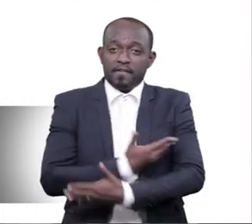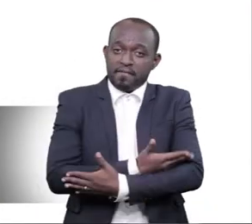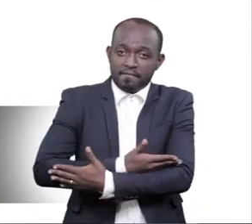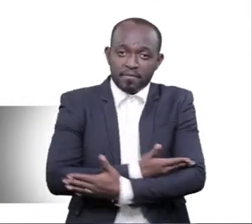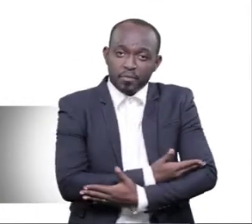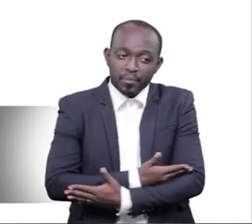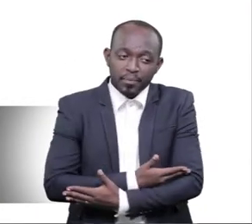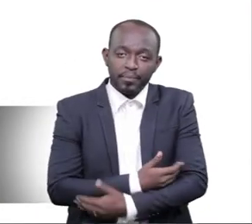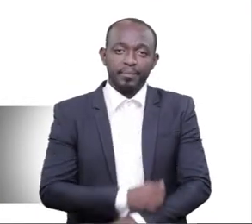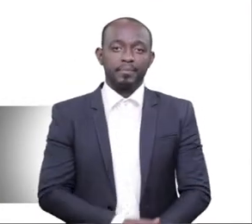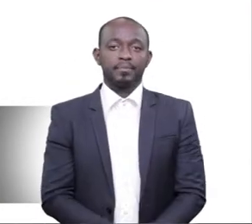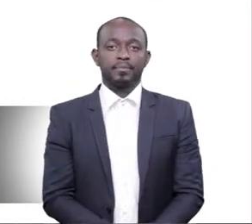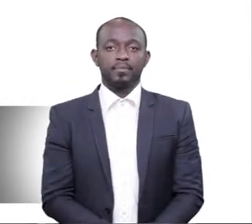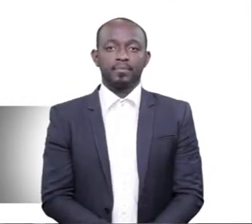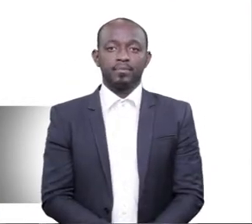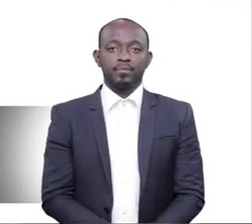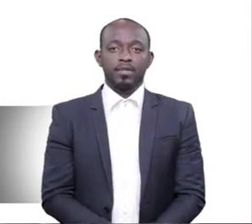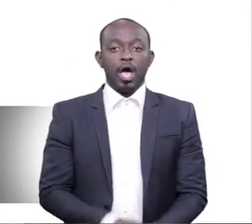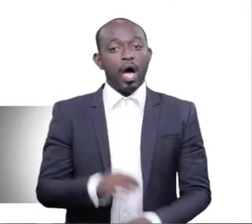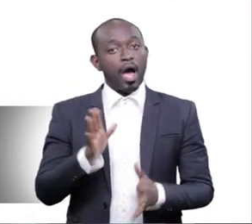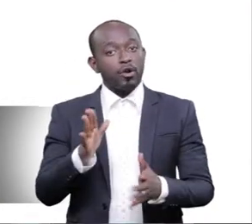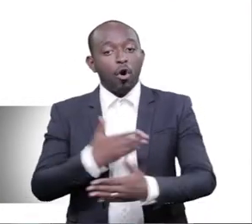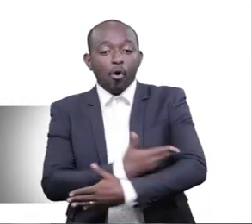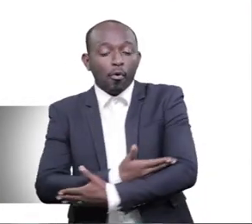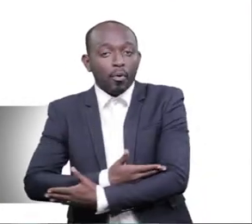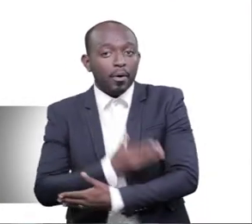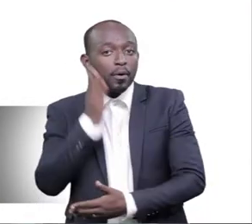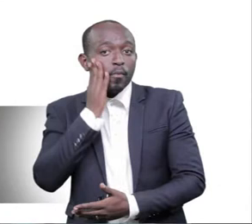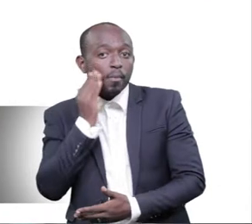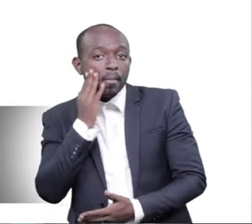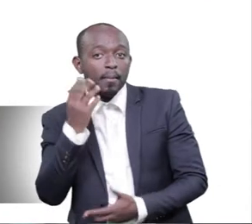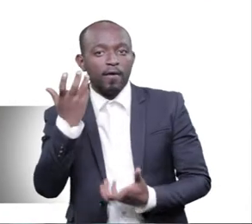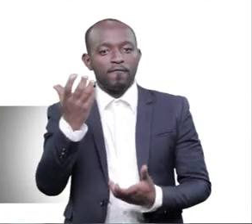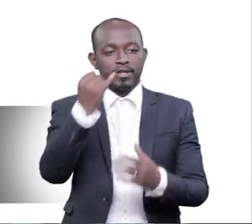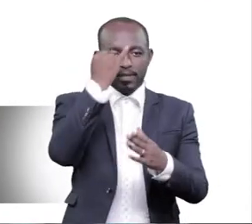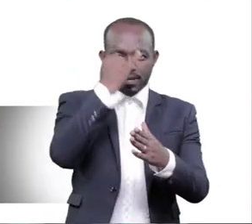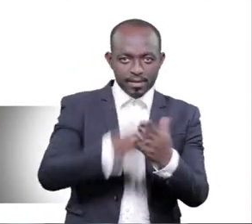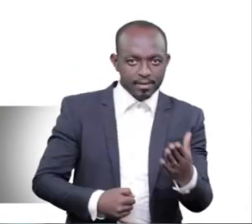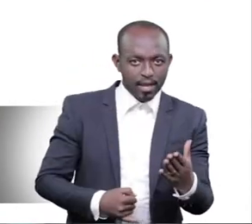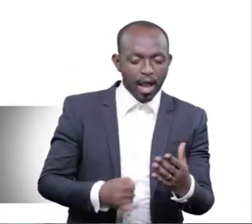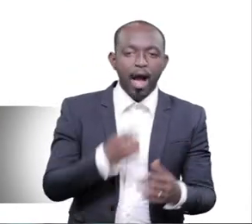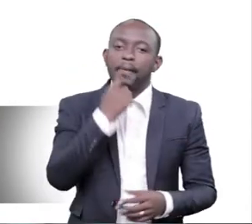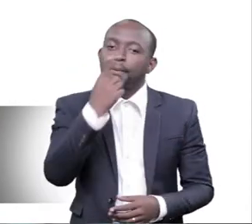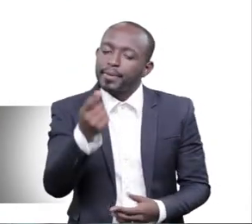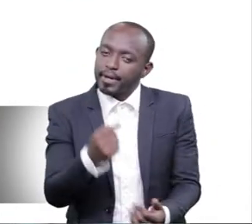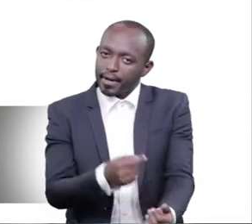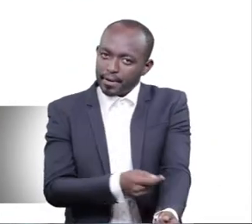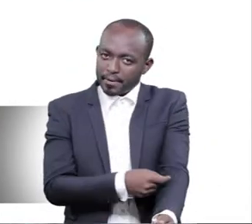iyo umubyeyi ubonaga ko na virus itera sida agiye kwipimisha abizi ahita abibwira